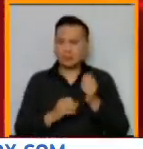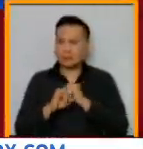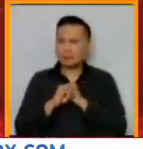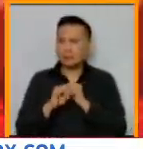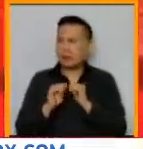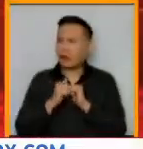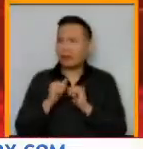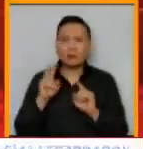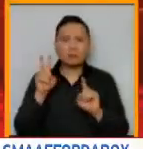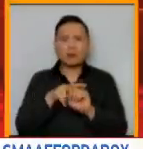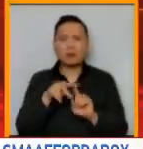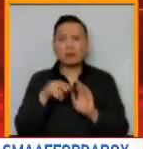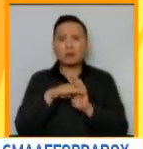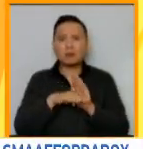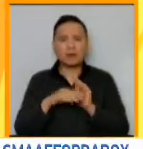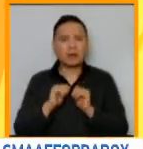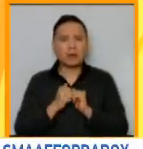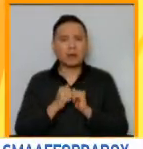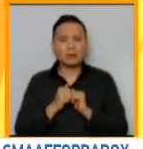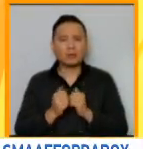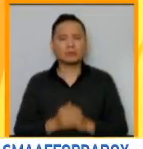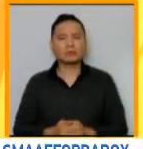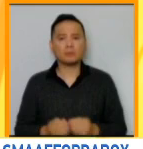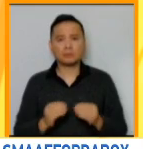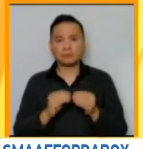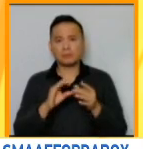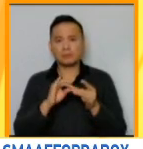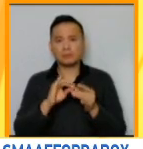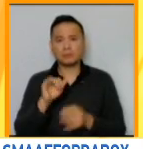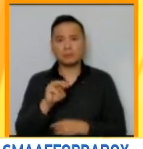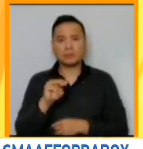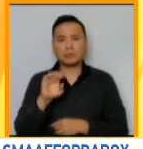si James Agustin. James?